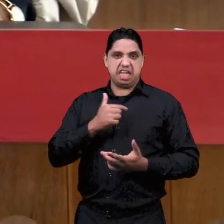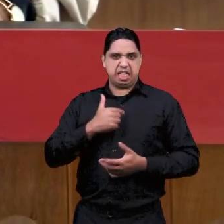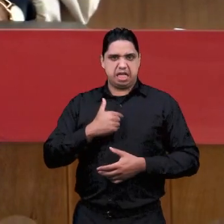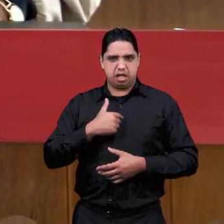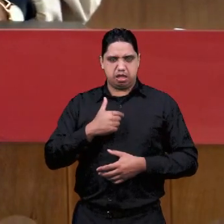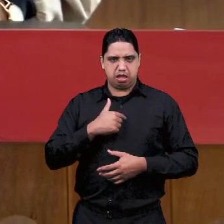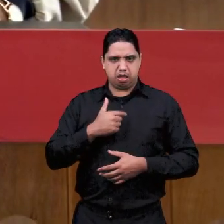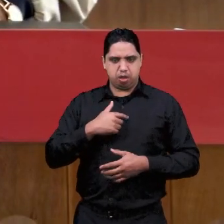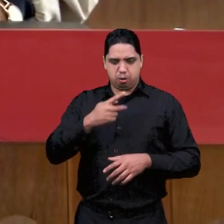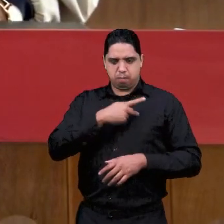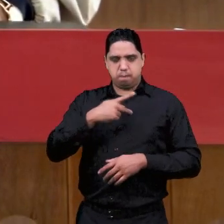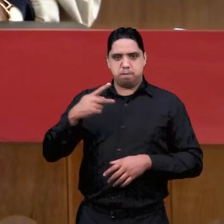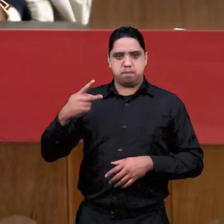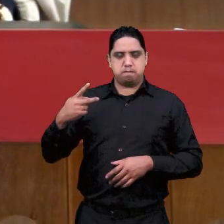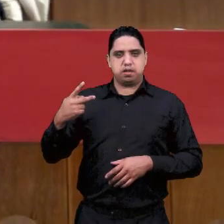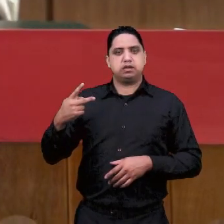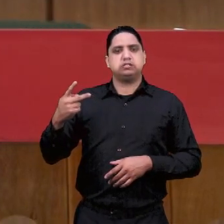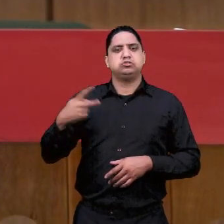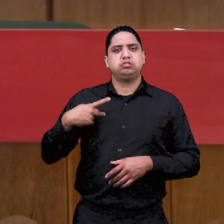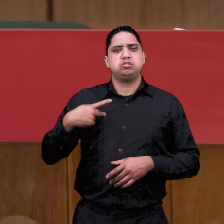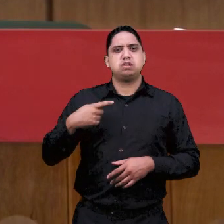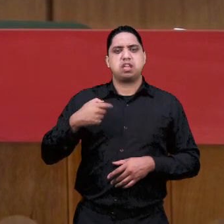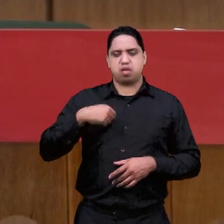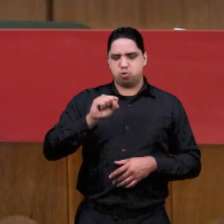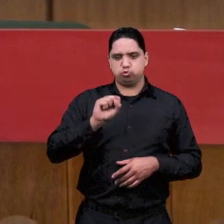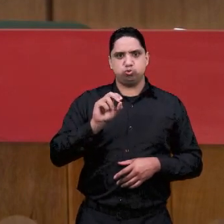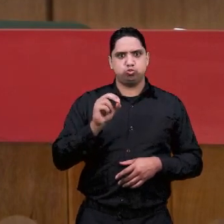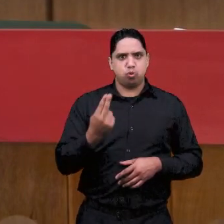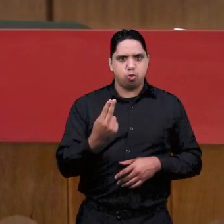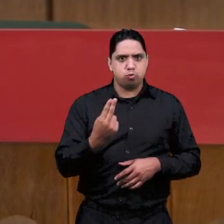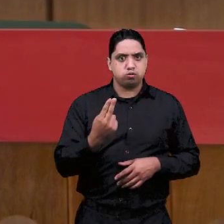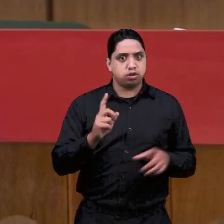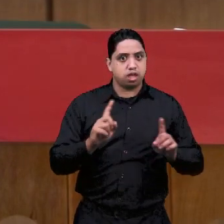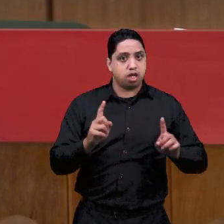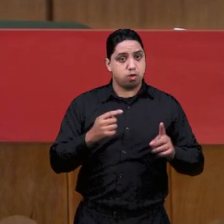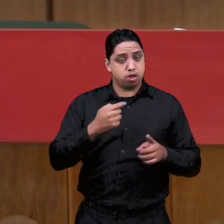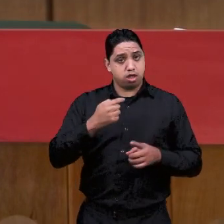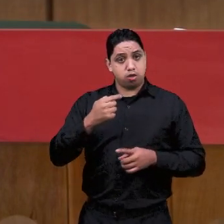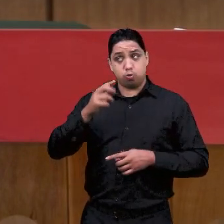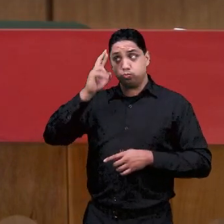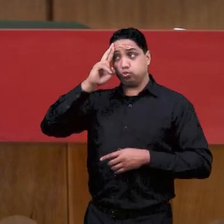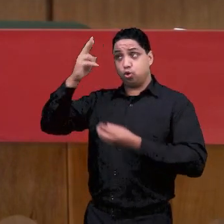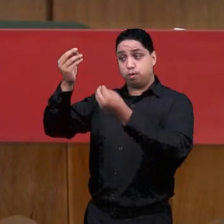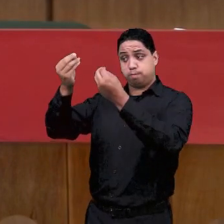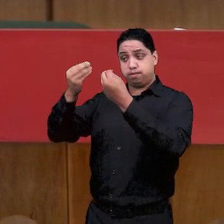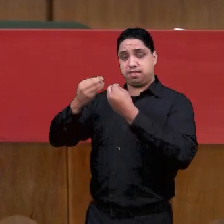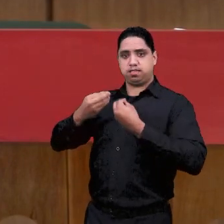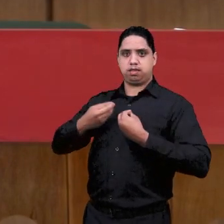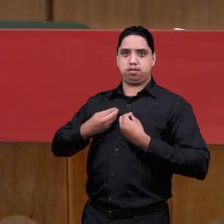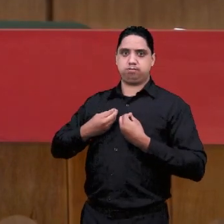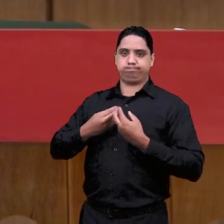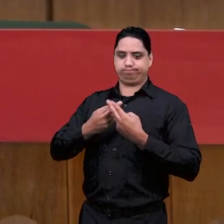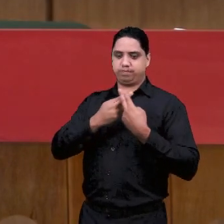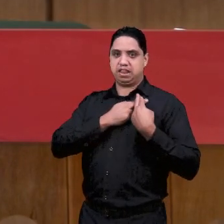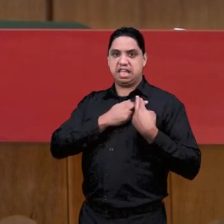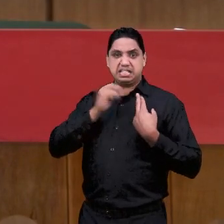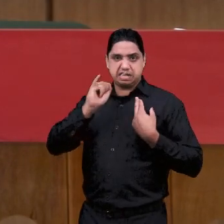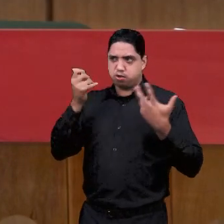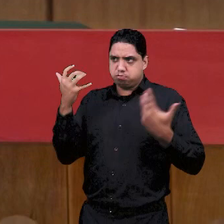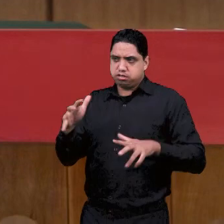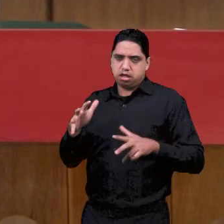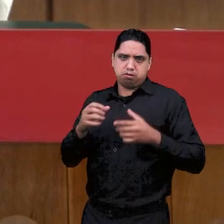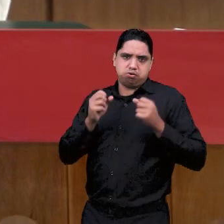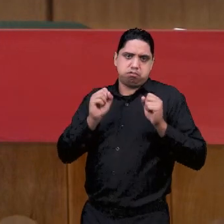Je suis dans la fonction de pasteur. Tout le monde sait ça. Aucun pasteur de cette œuvre a le